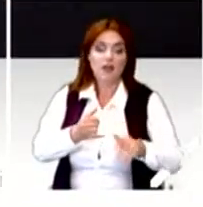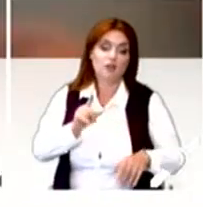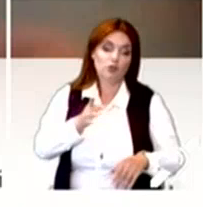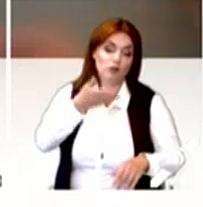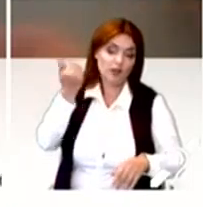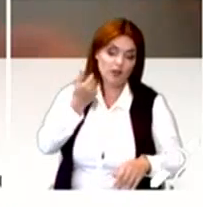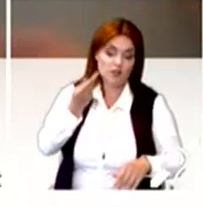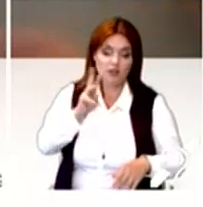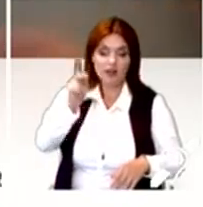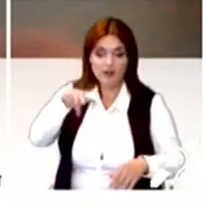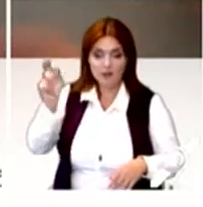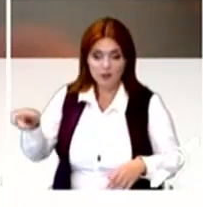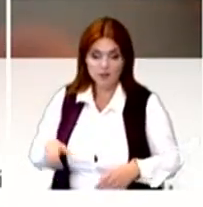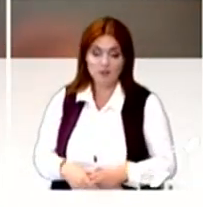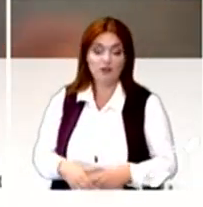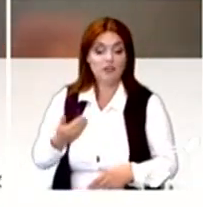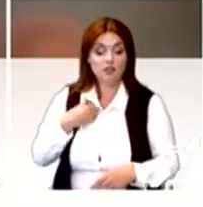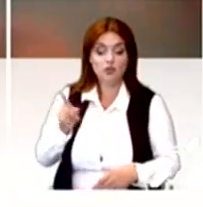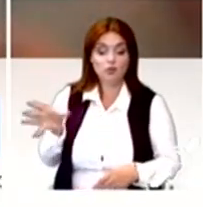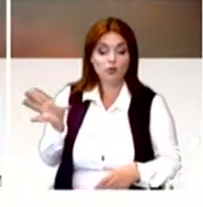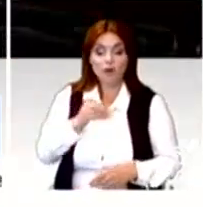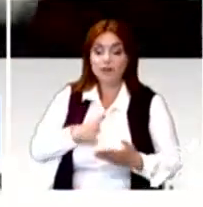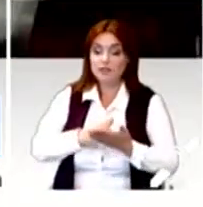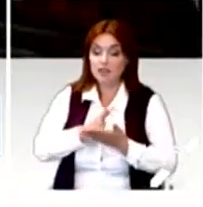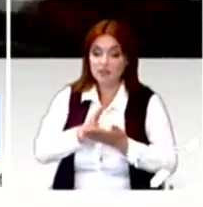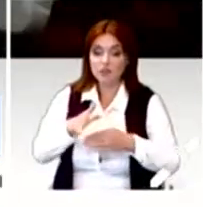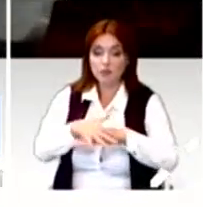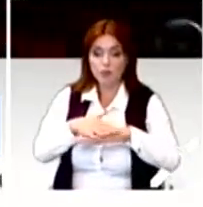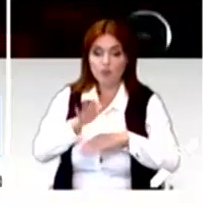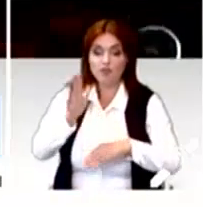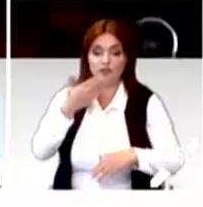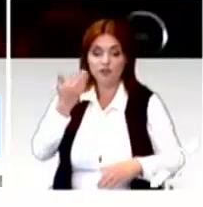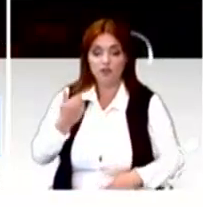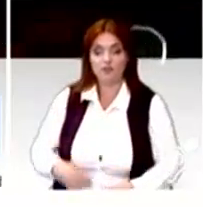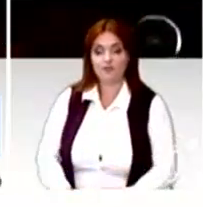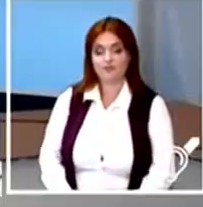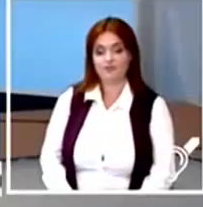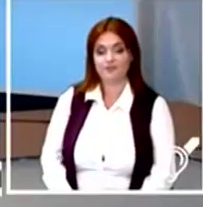obiectivul final este ca toate serviciile publice să fie disponibile în format digitalizat.